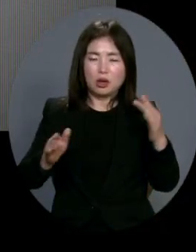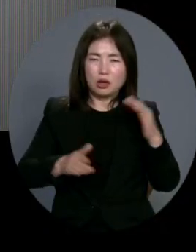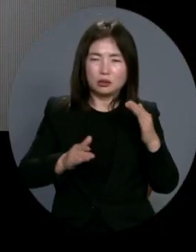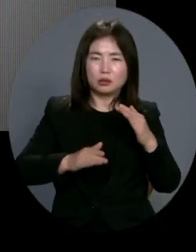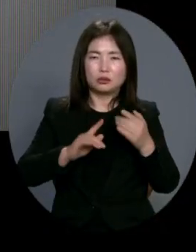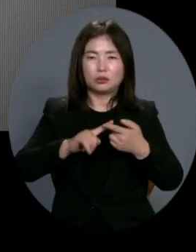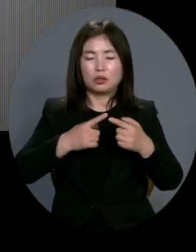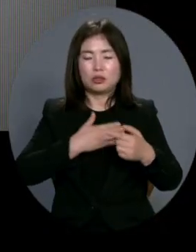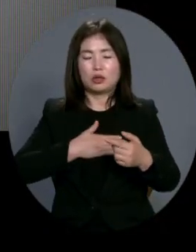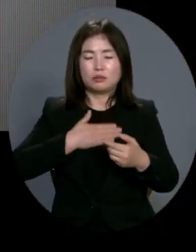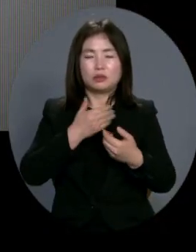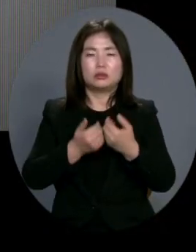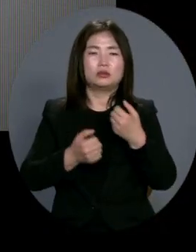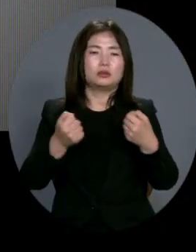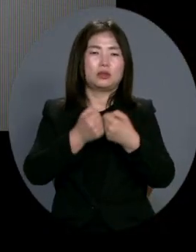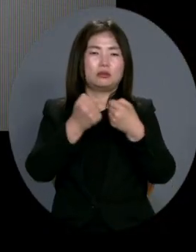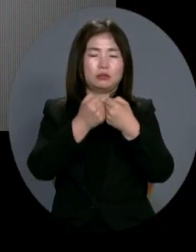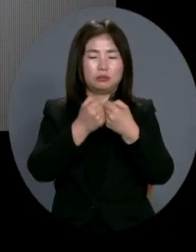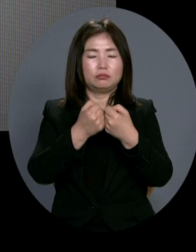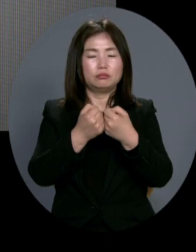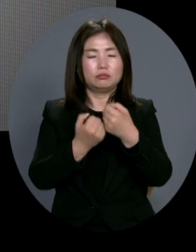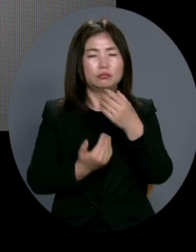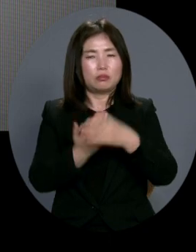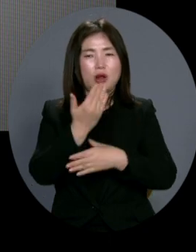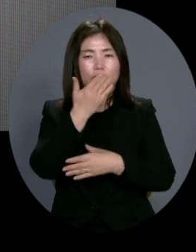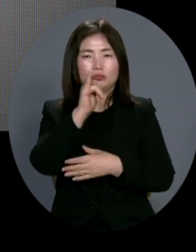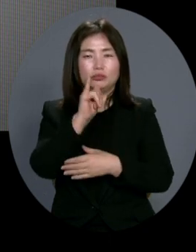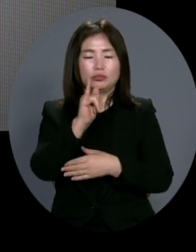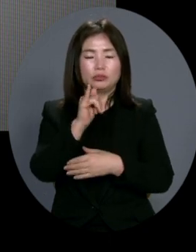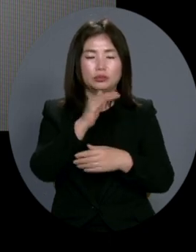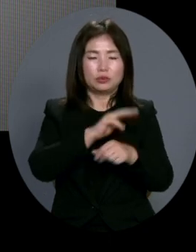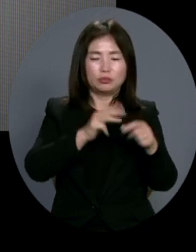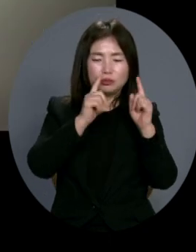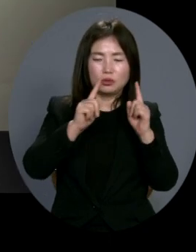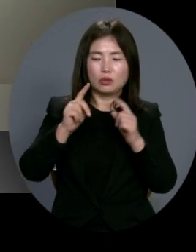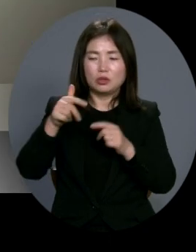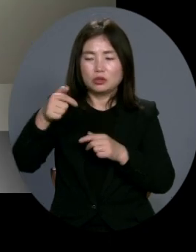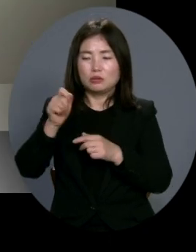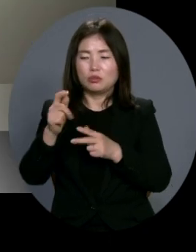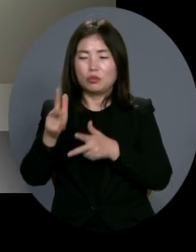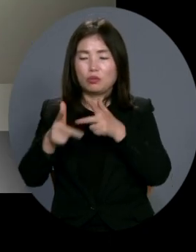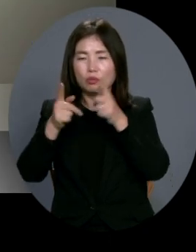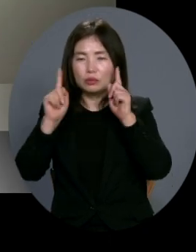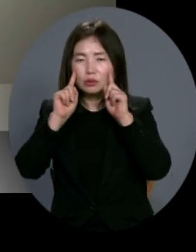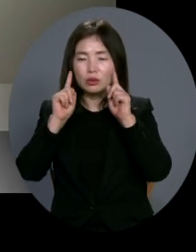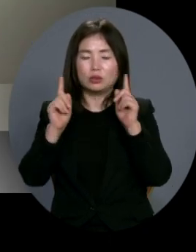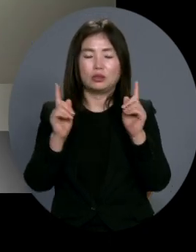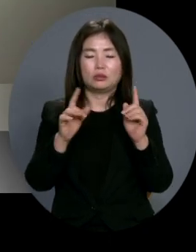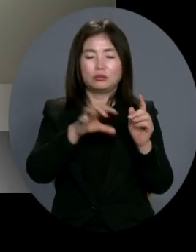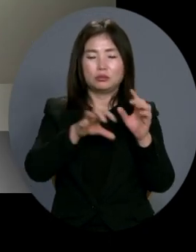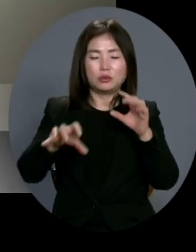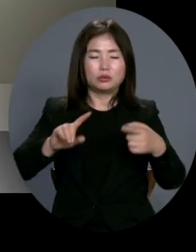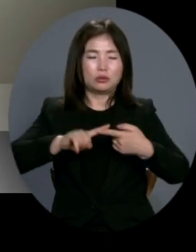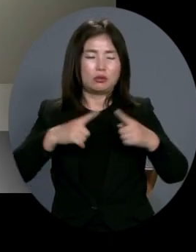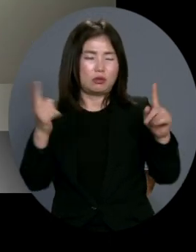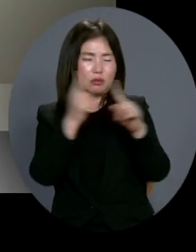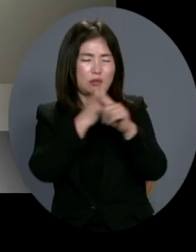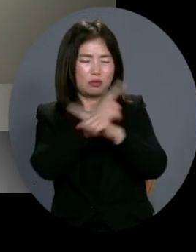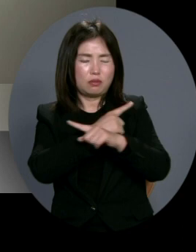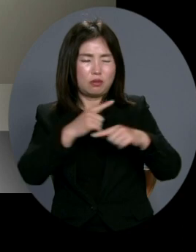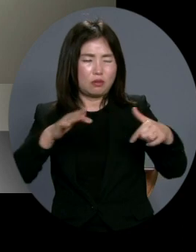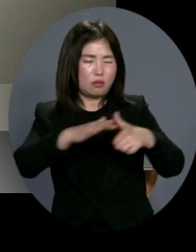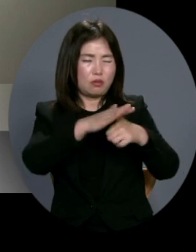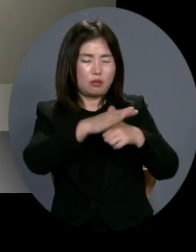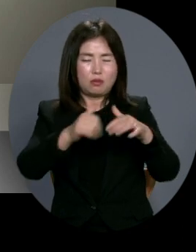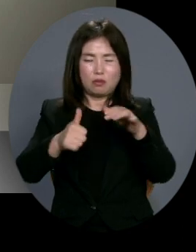간의 감정 싸움으로 번질 조짐도 보이고 있습니다. 경북대와 금호공대의 온라인 커뮤니티에는 상대를 헐뜯거나 비하하는